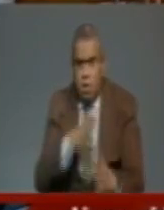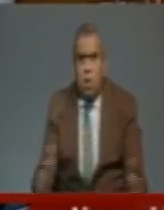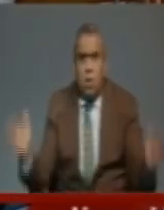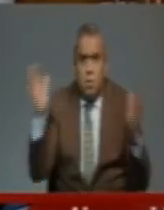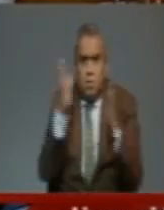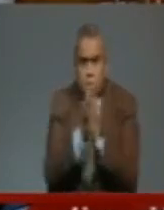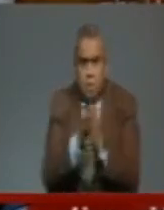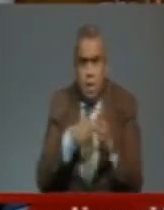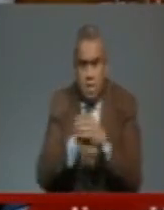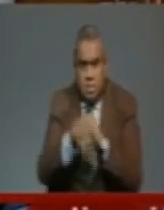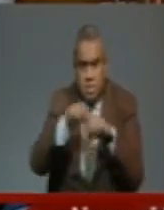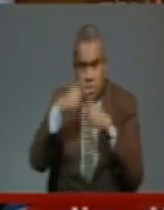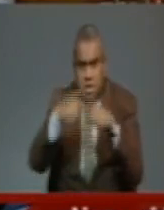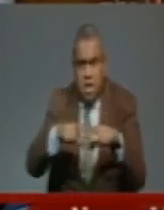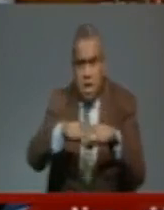دلوقتي ارصفه